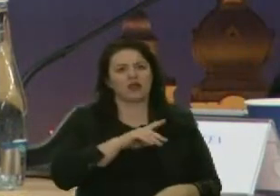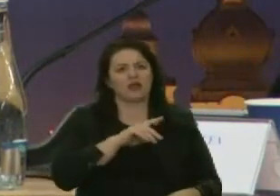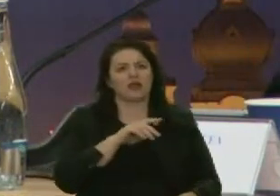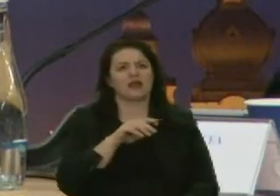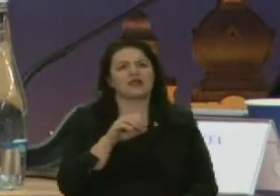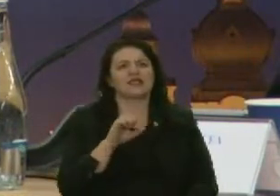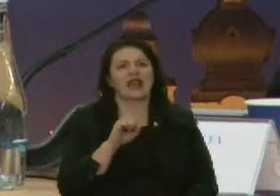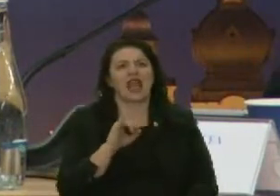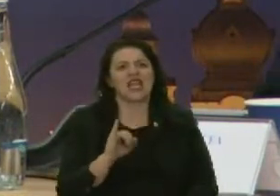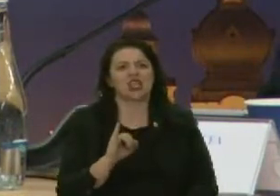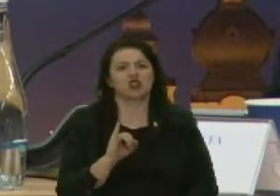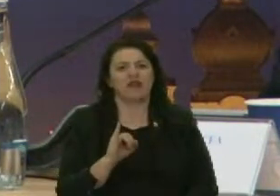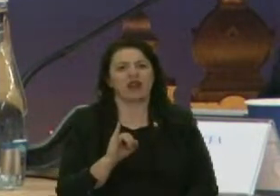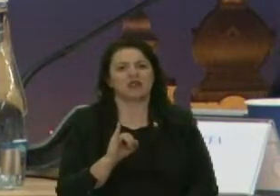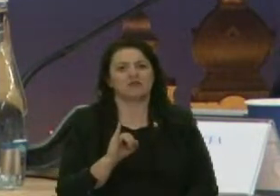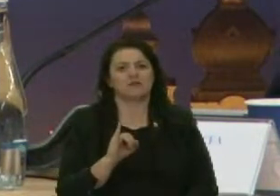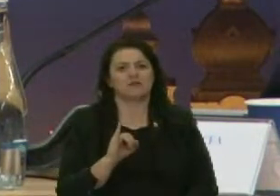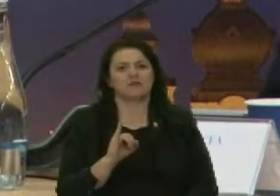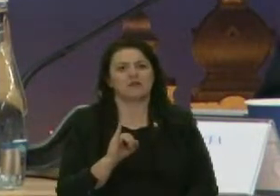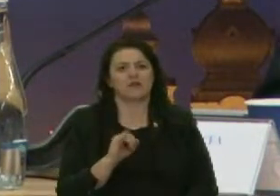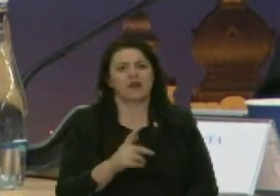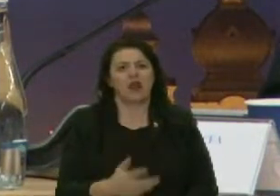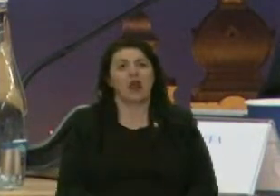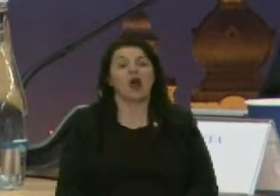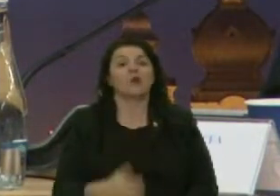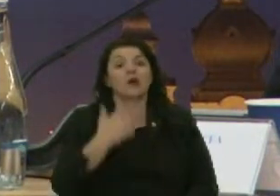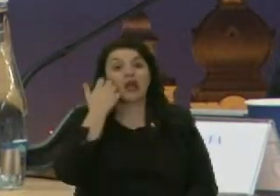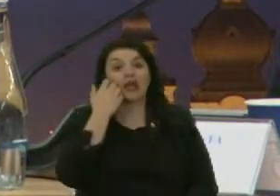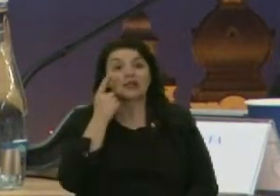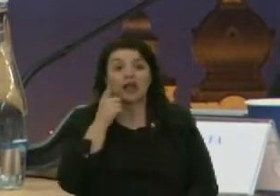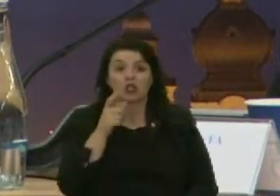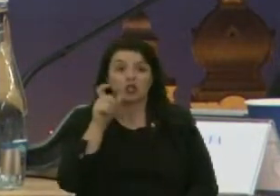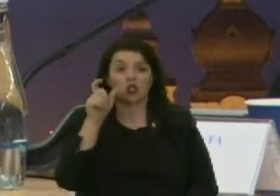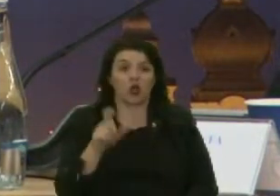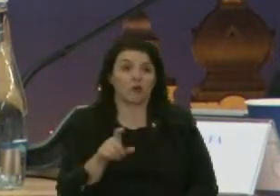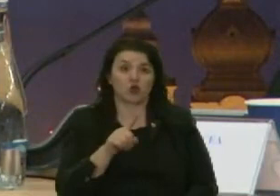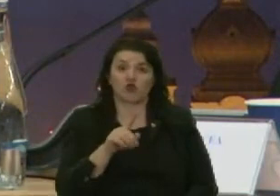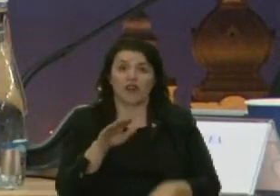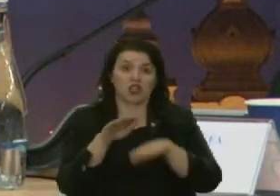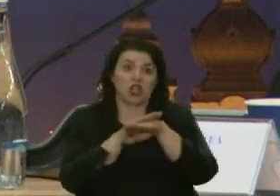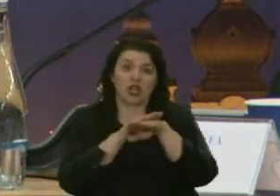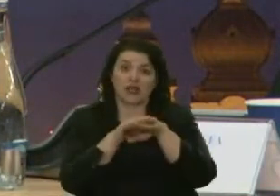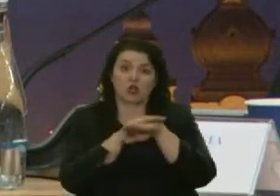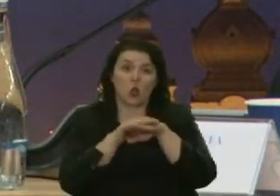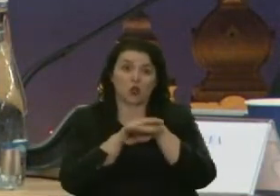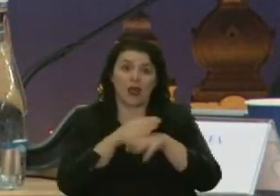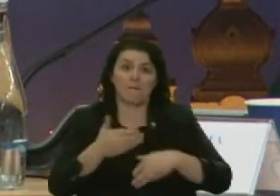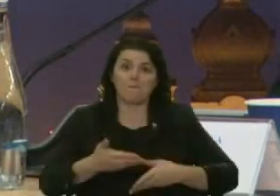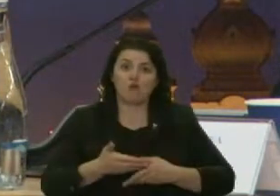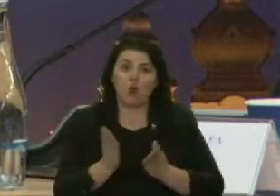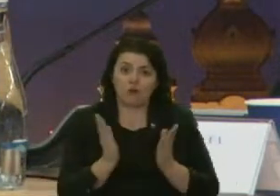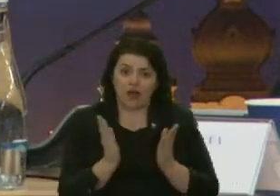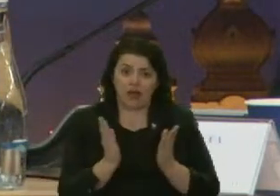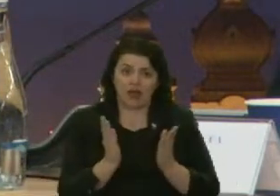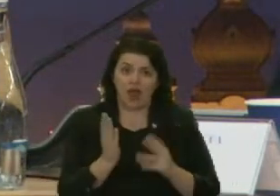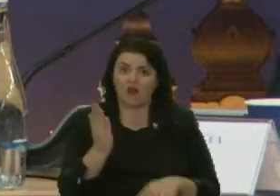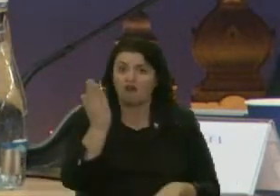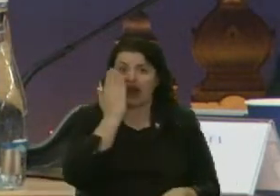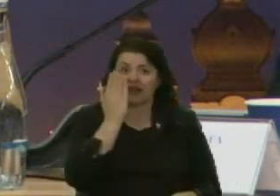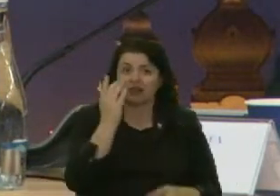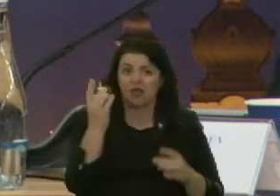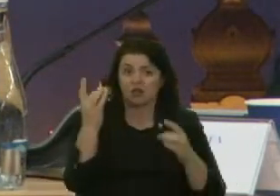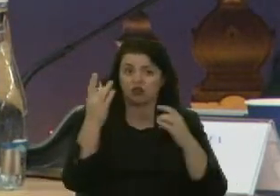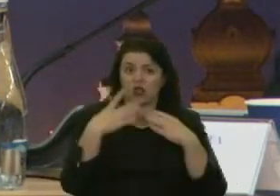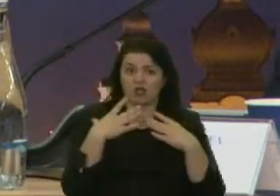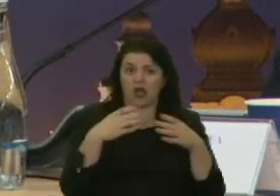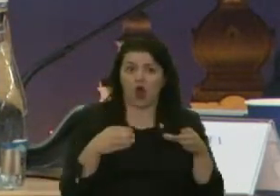domnul Saca cian până când acest distins domn al cetății No acele Scuze public față de jignirea adresată